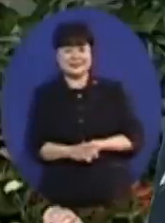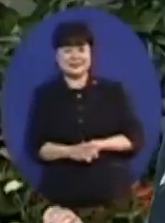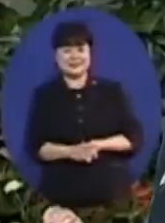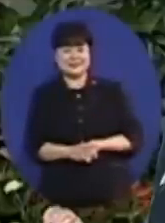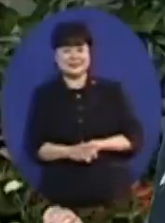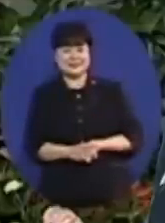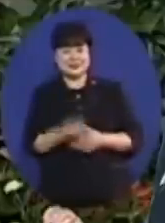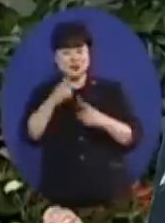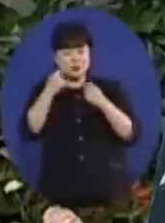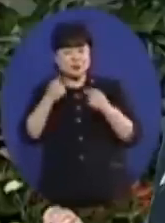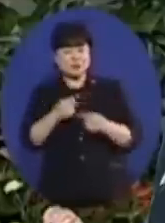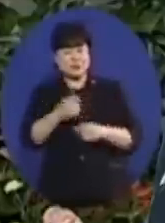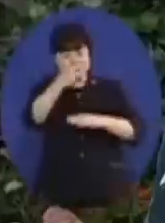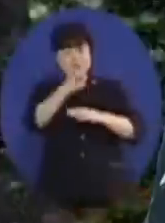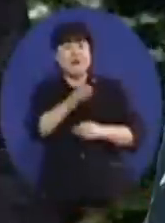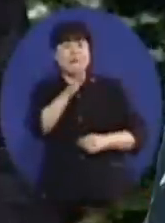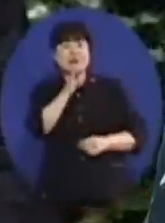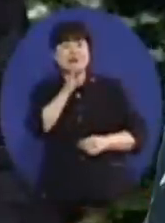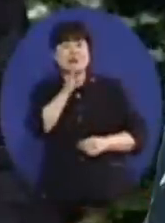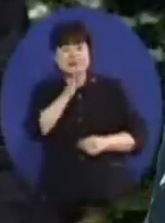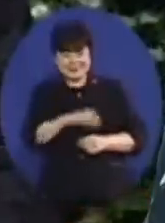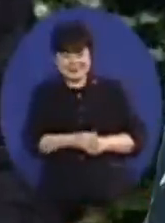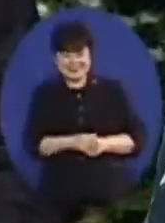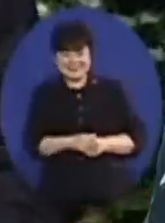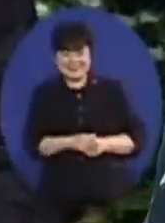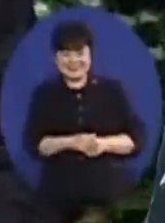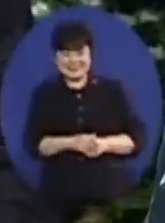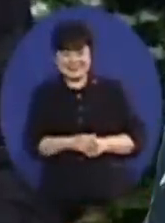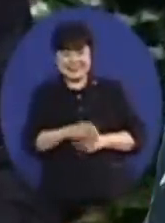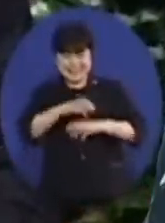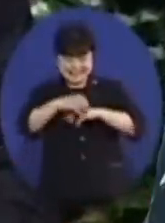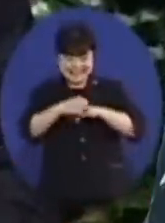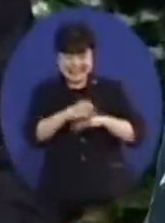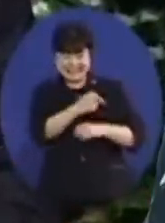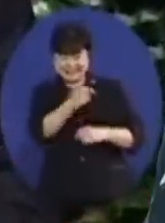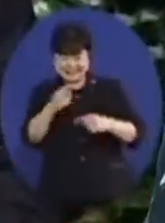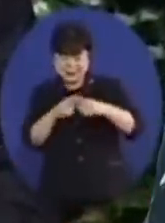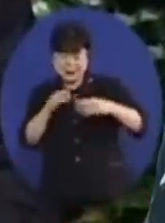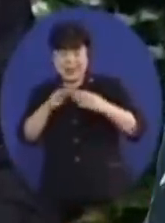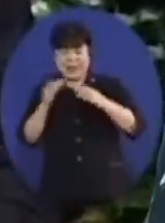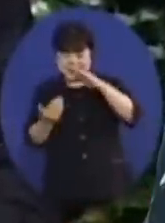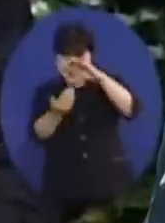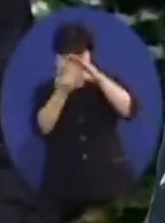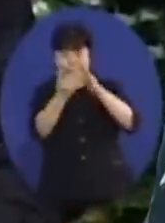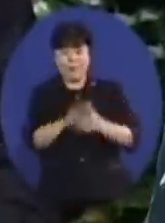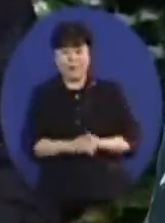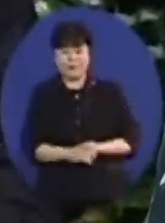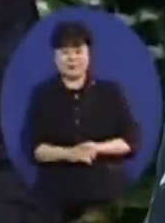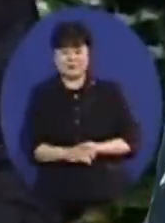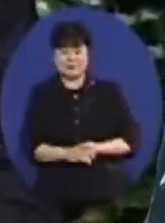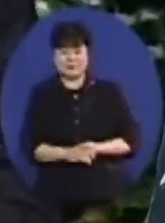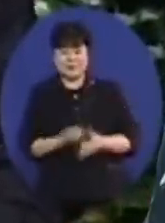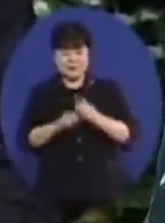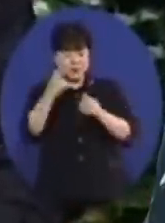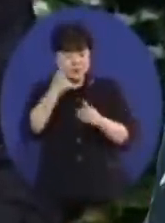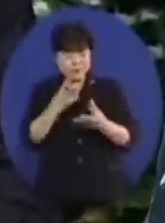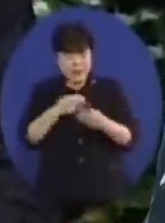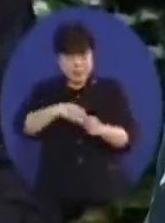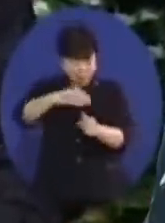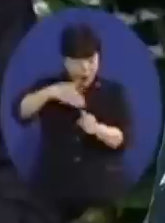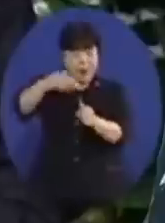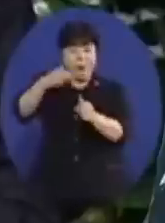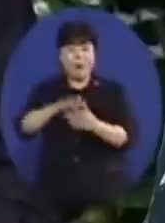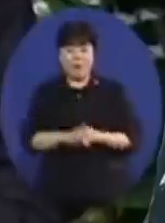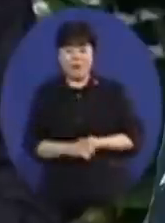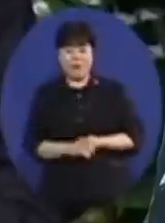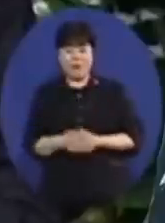나도 나중에 맞아 맞아 세계 최고 교회가 될 것이고 선교사를 온 세계 확인할